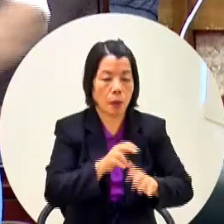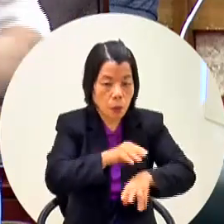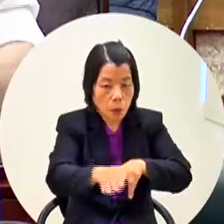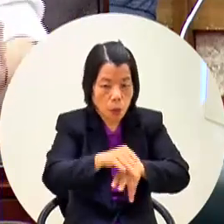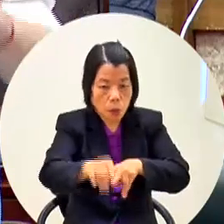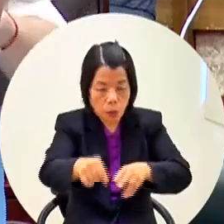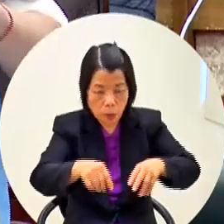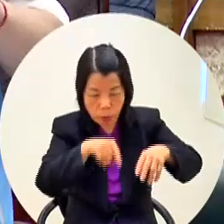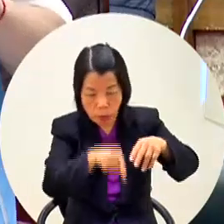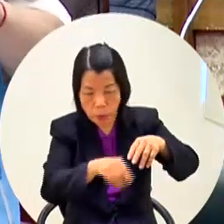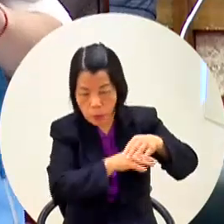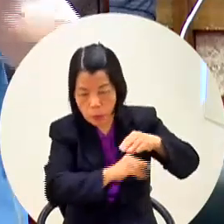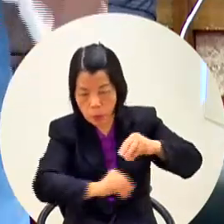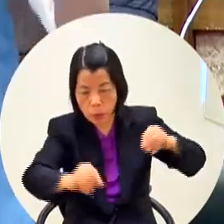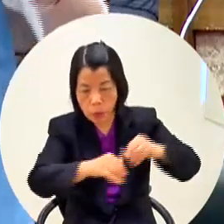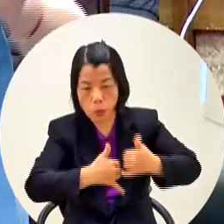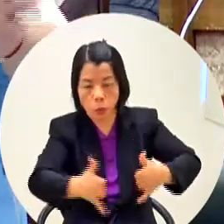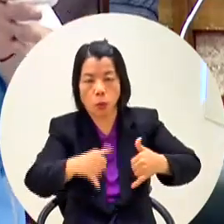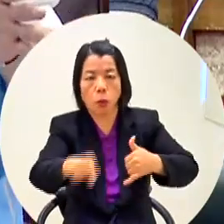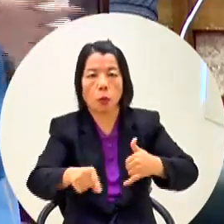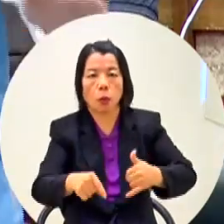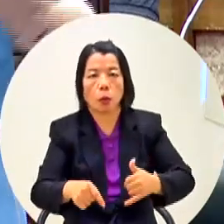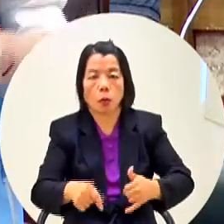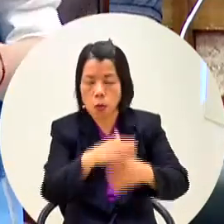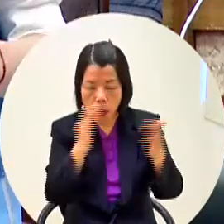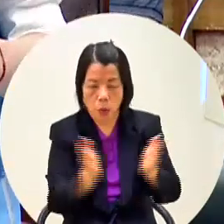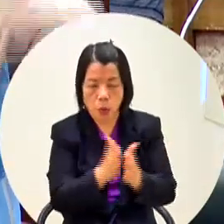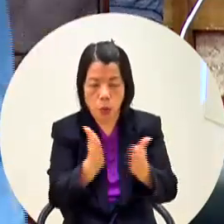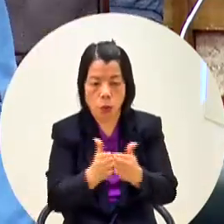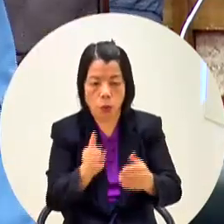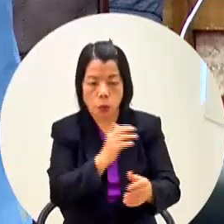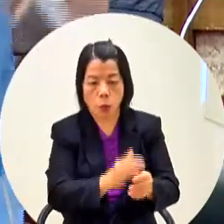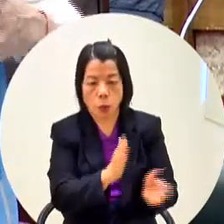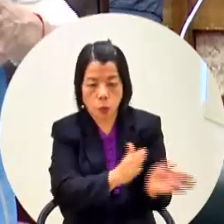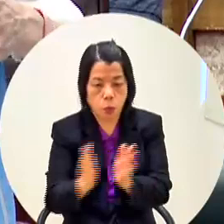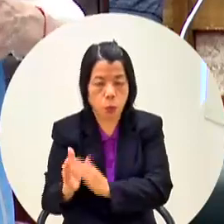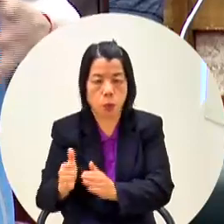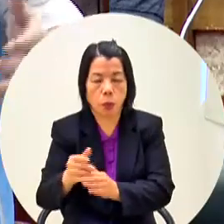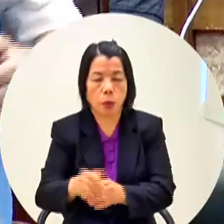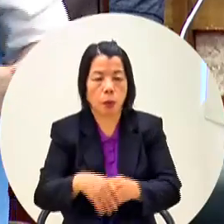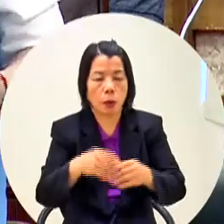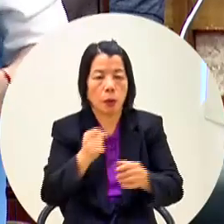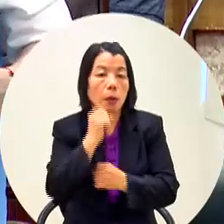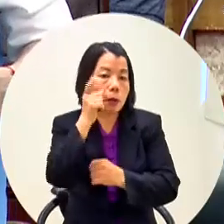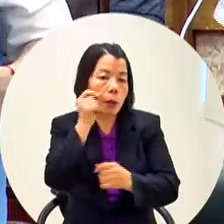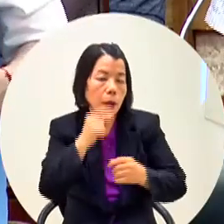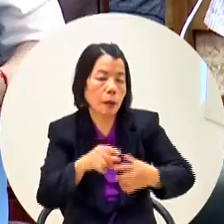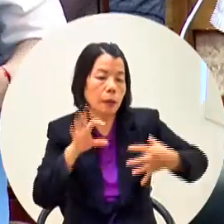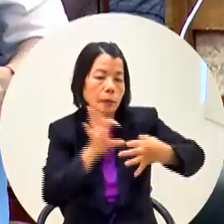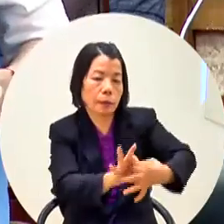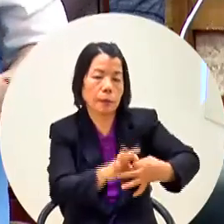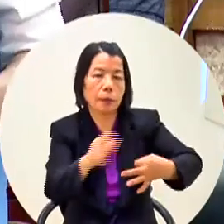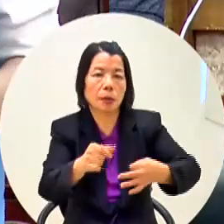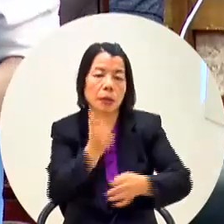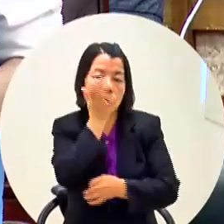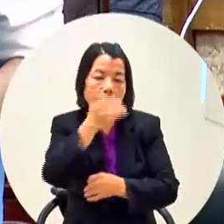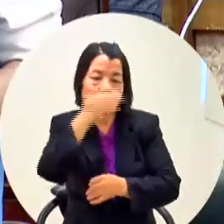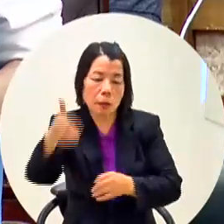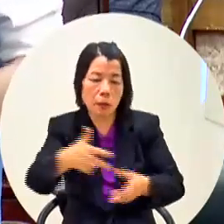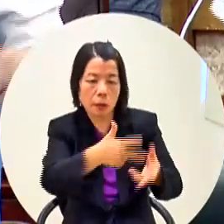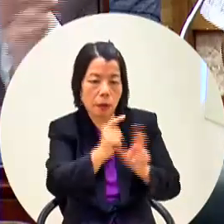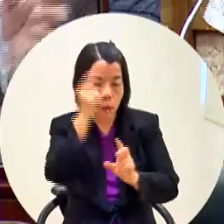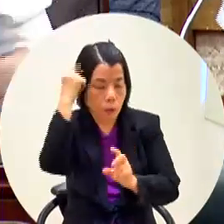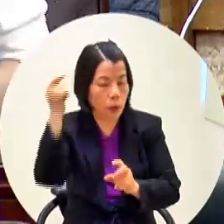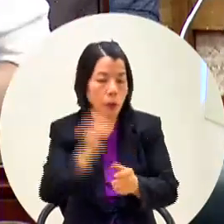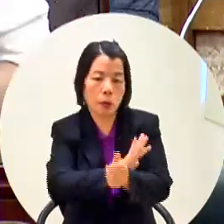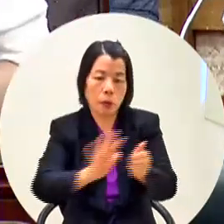何把这高铁下面这个道路整个把它建构起来，跟台南来接，这个对冈山、葛阿桃将来的影